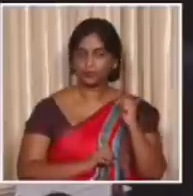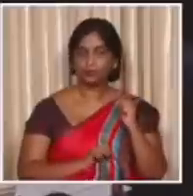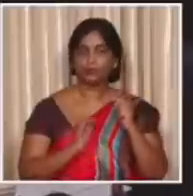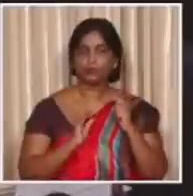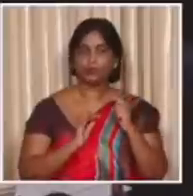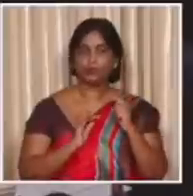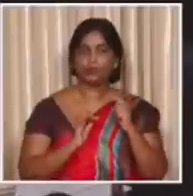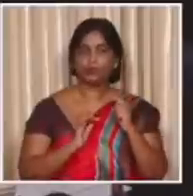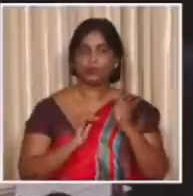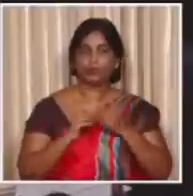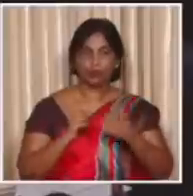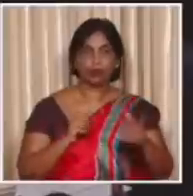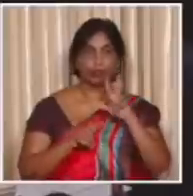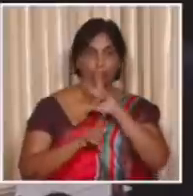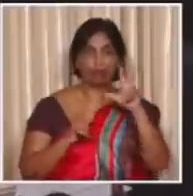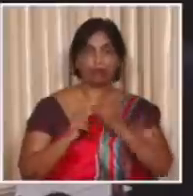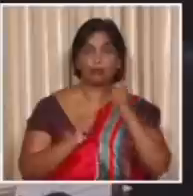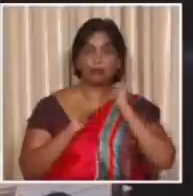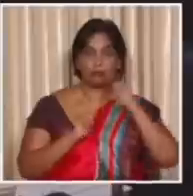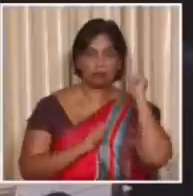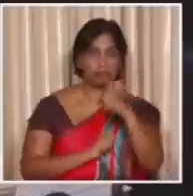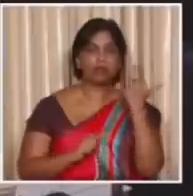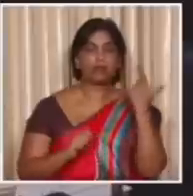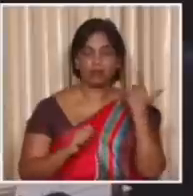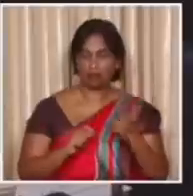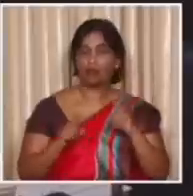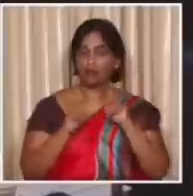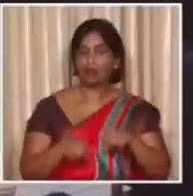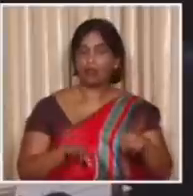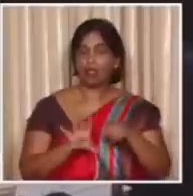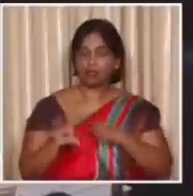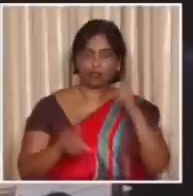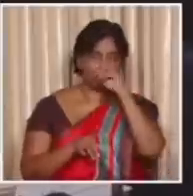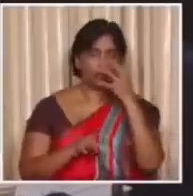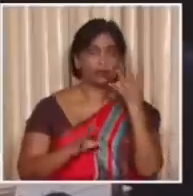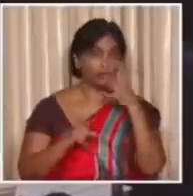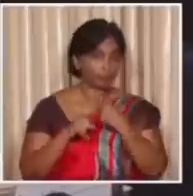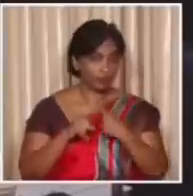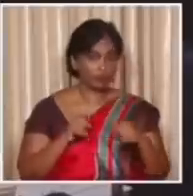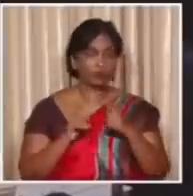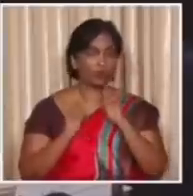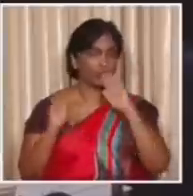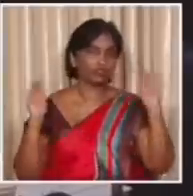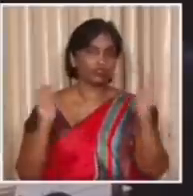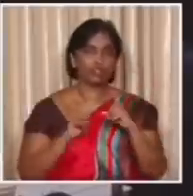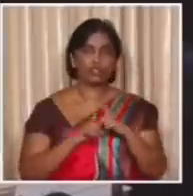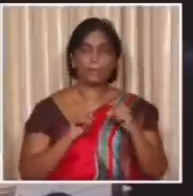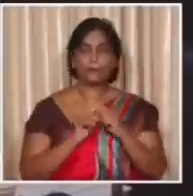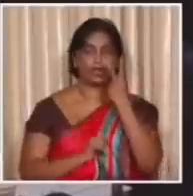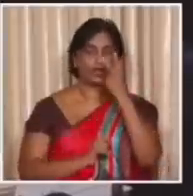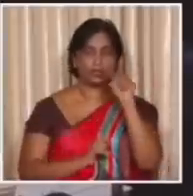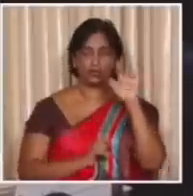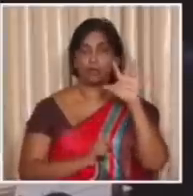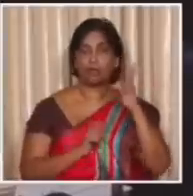ජාත්‍යන්තර සුරි බැඳුම් කරලා කල්පිරුණා මේ අප්‍රේල් 18. ගෙව්වේ නැහැ. ඒ නිසා මා හිතන මේ අවුරුද්දේ මේ මුල් මාස 4 විතරක් ආසන්න වශයෙන් ගත්ත ඩොලර් බිලියන